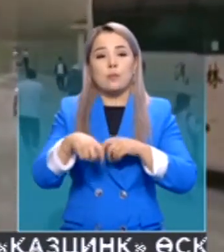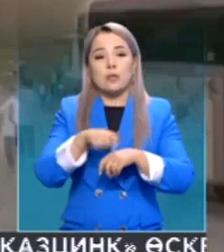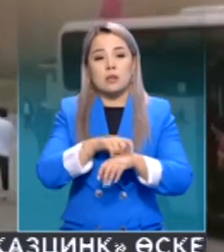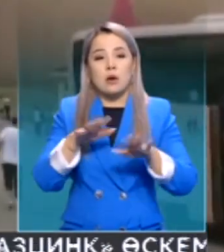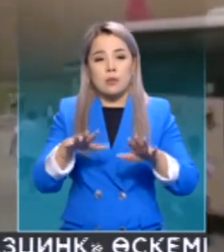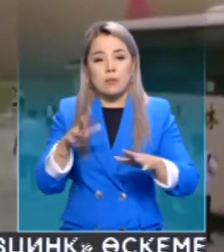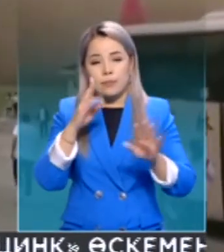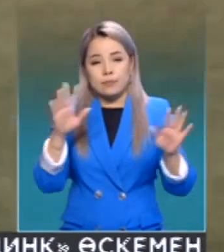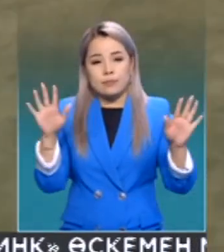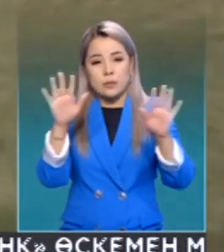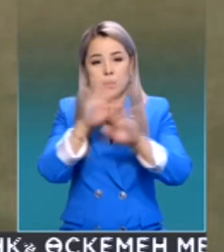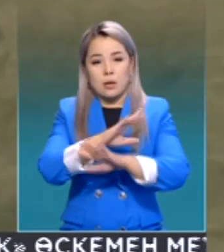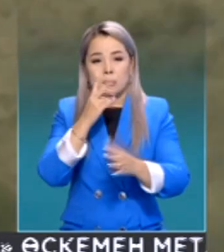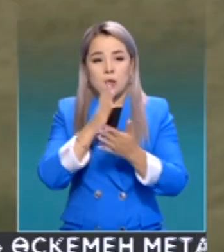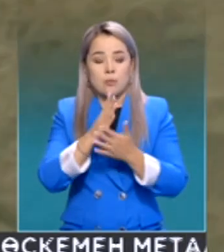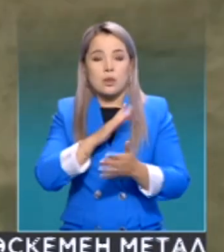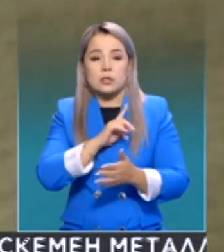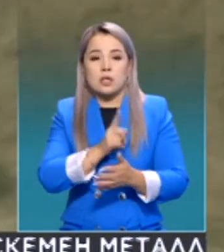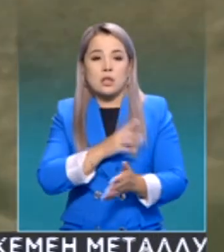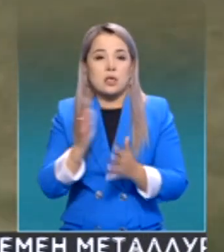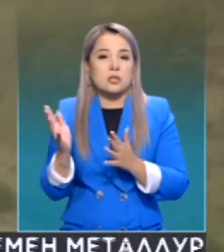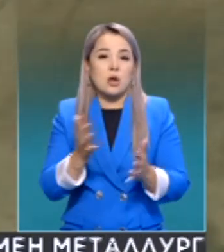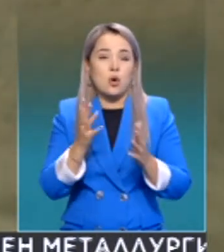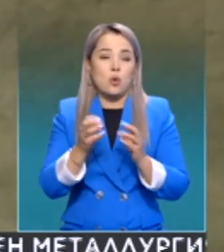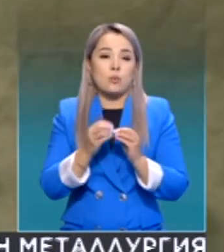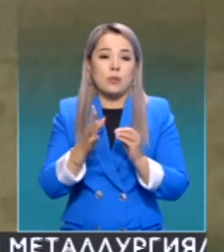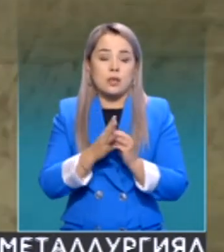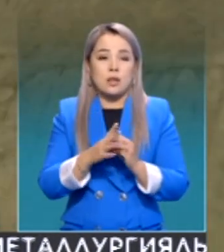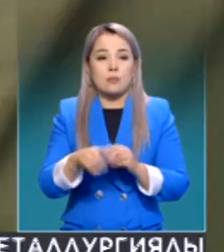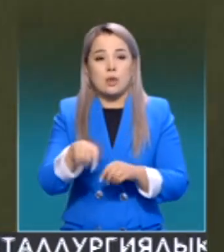аралық әрең көрінеді. Жел секундына 15 метр